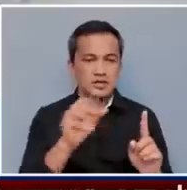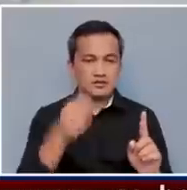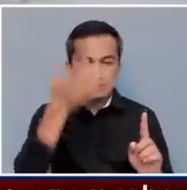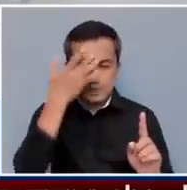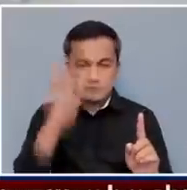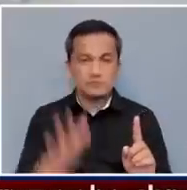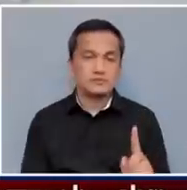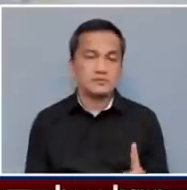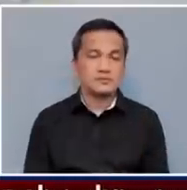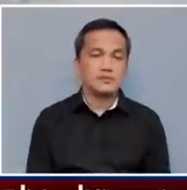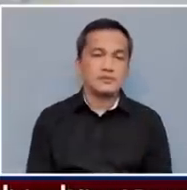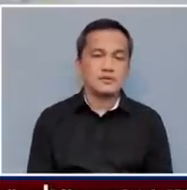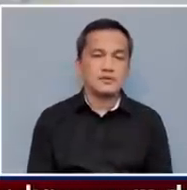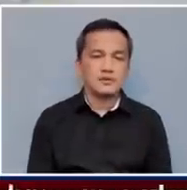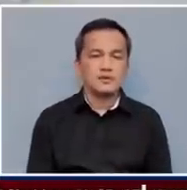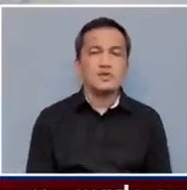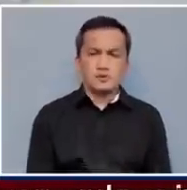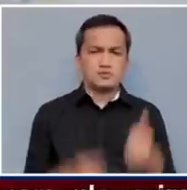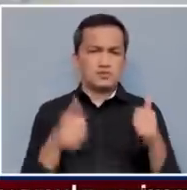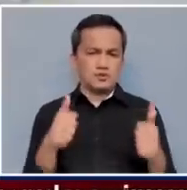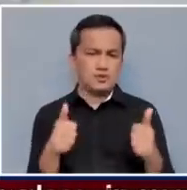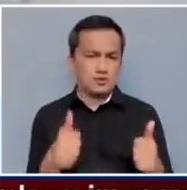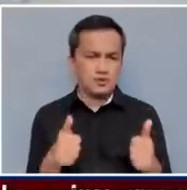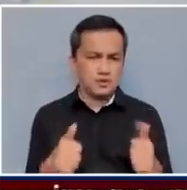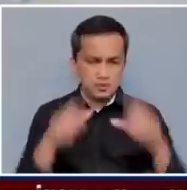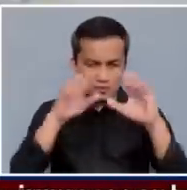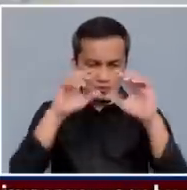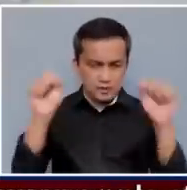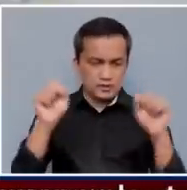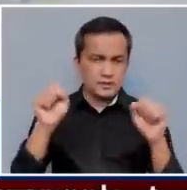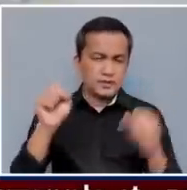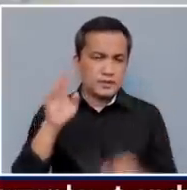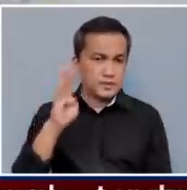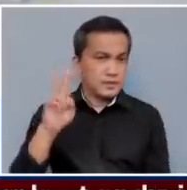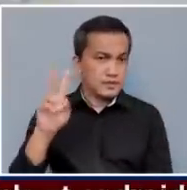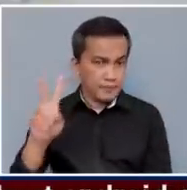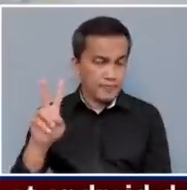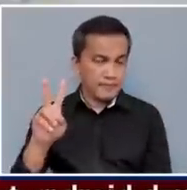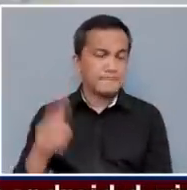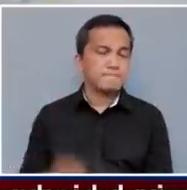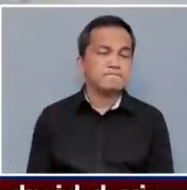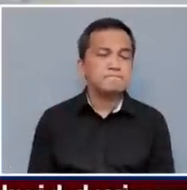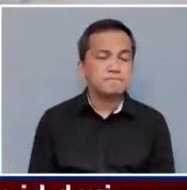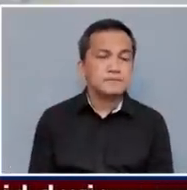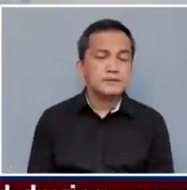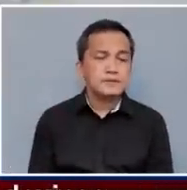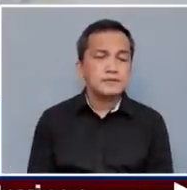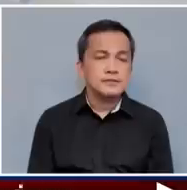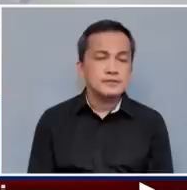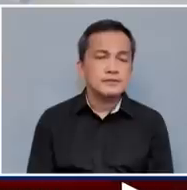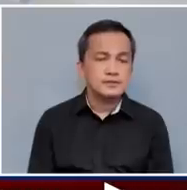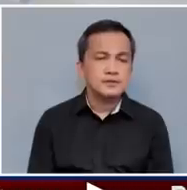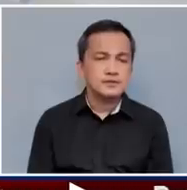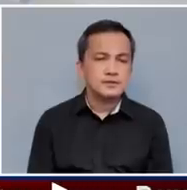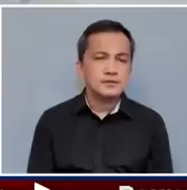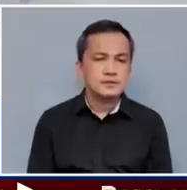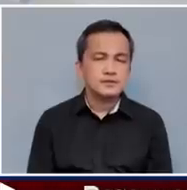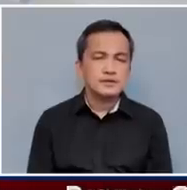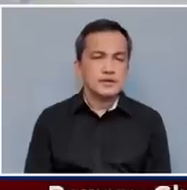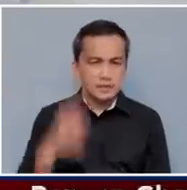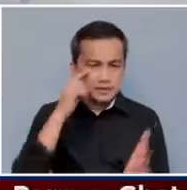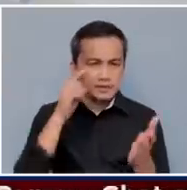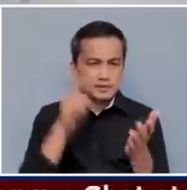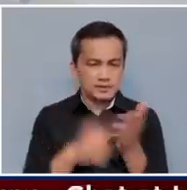felt that it was good that President Ferdinand Romualdez Marcos had given recognition to